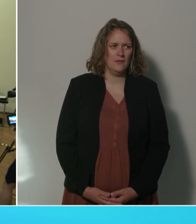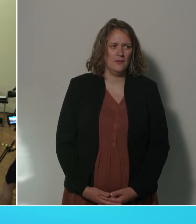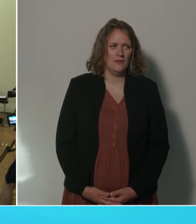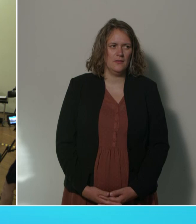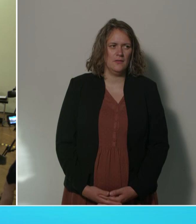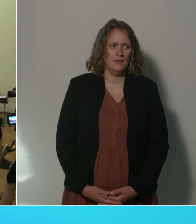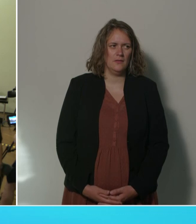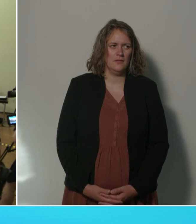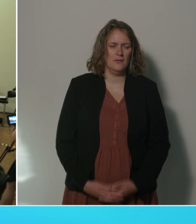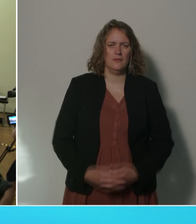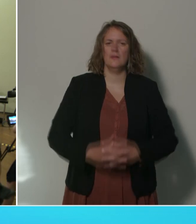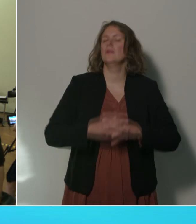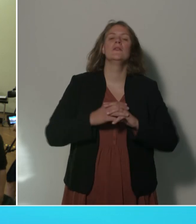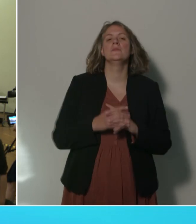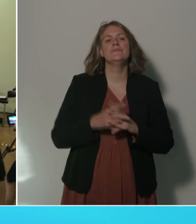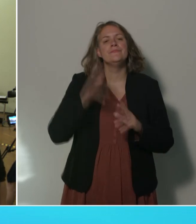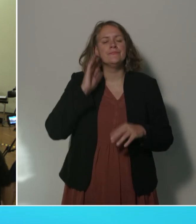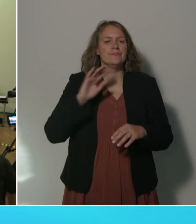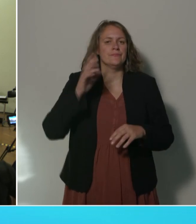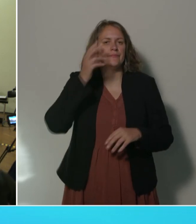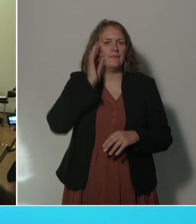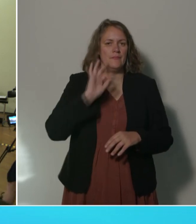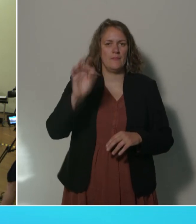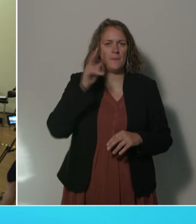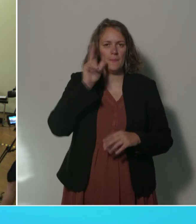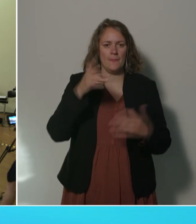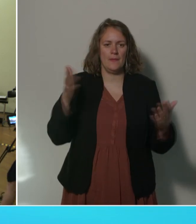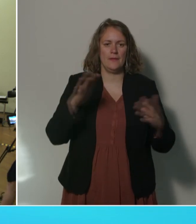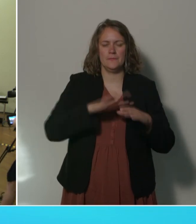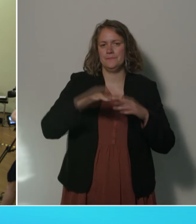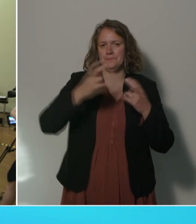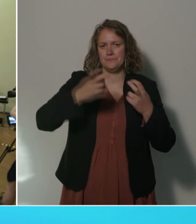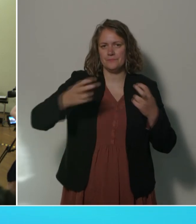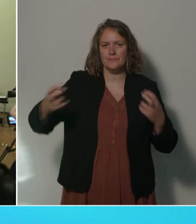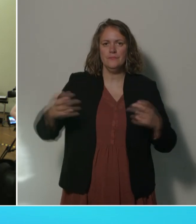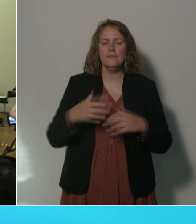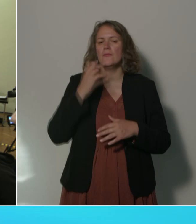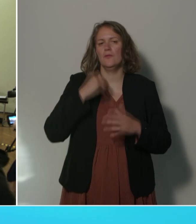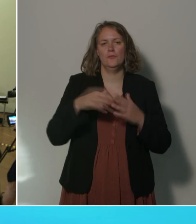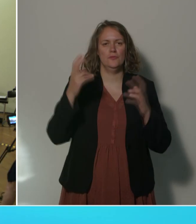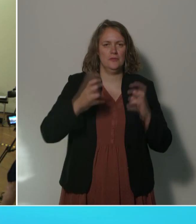Sehr geehrte Damen und Herren, nehmen Sie bitte Platz. Wir möchten mit unserer Sitzung fortfahren.